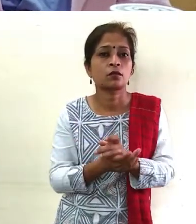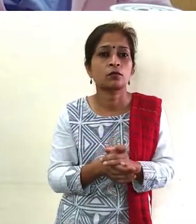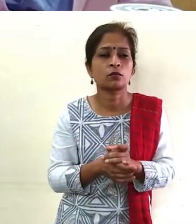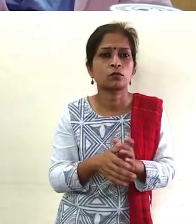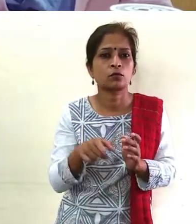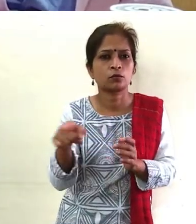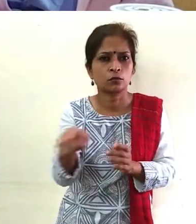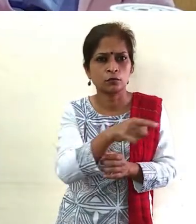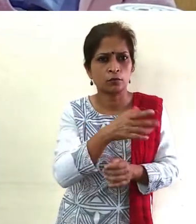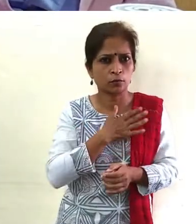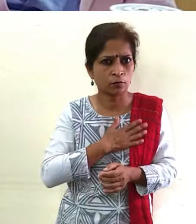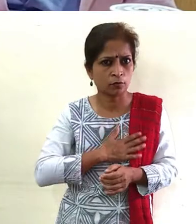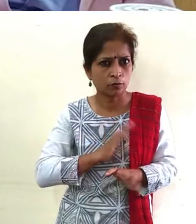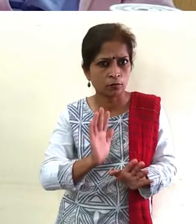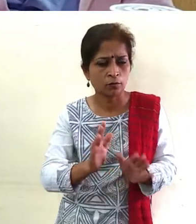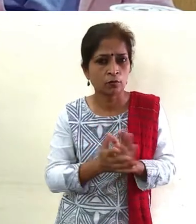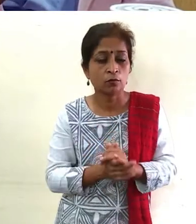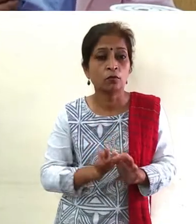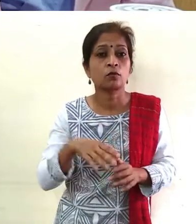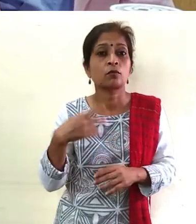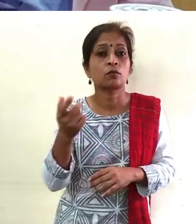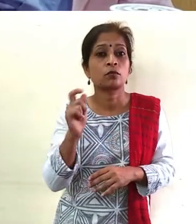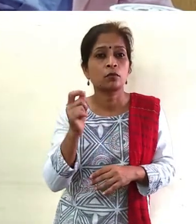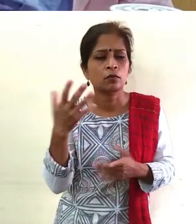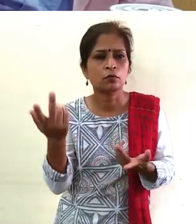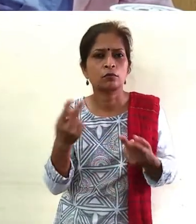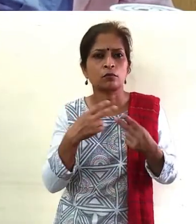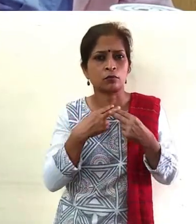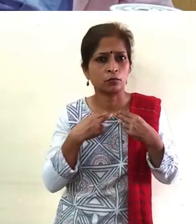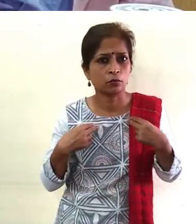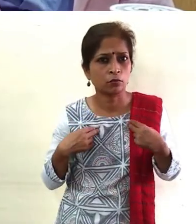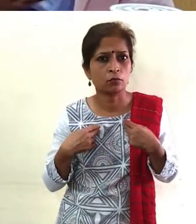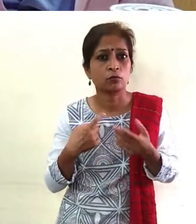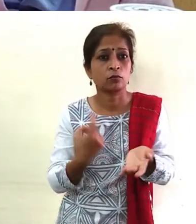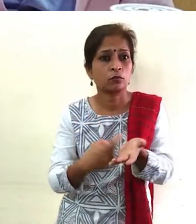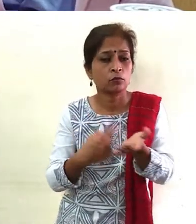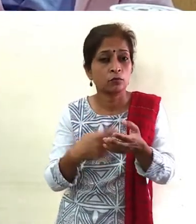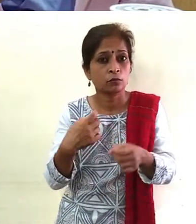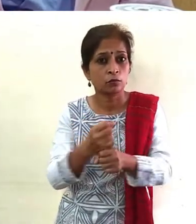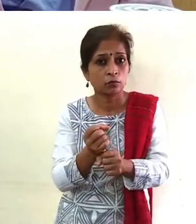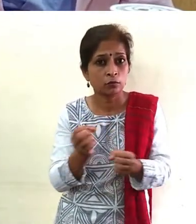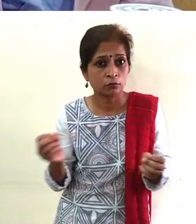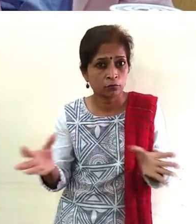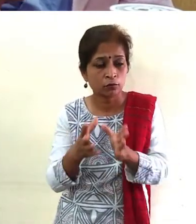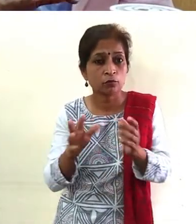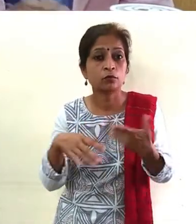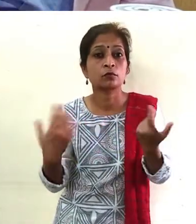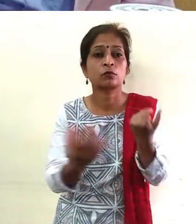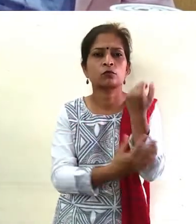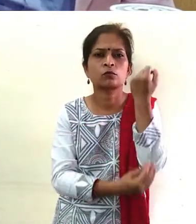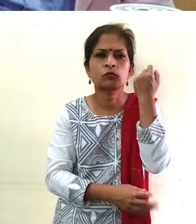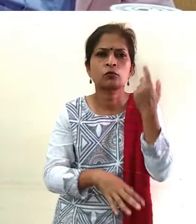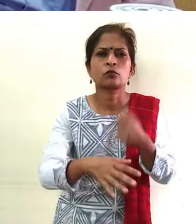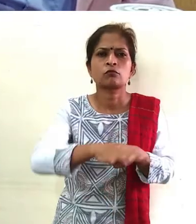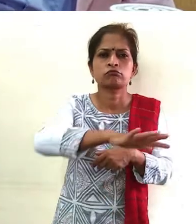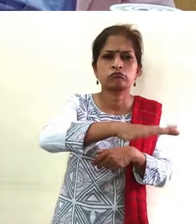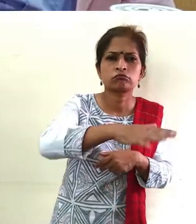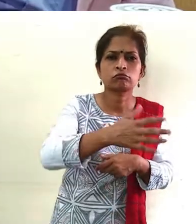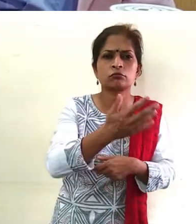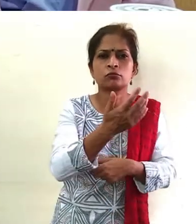उसमें कुछ विवेक जग गया और वो ऐसे कानून नियम बनाना शुरू किया जिससे कि कमजोर की रक्षा हो